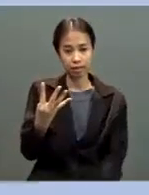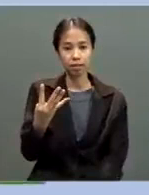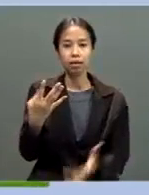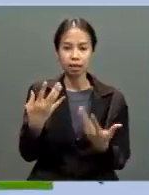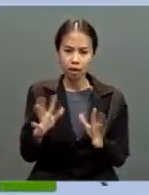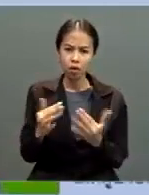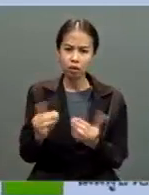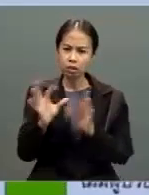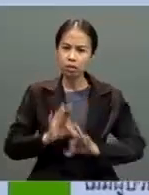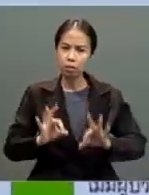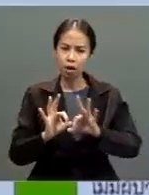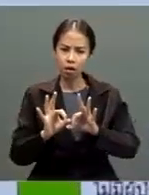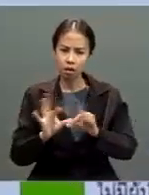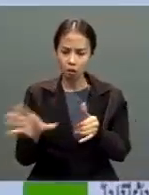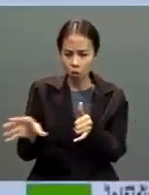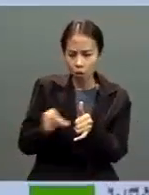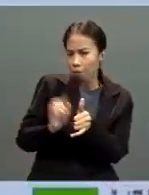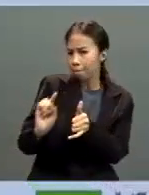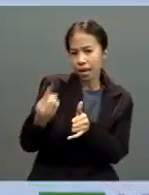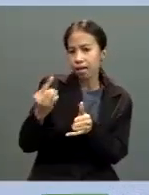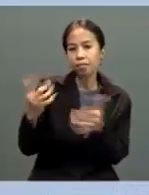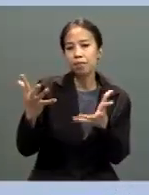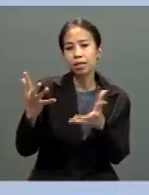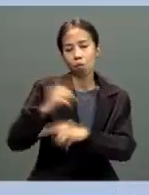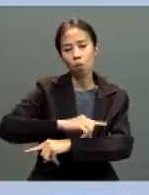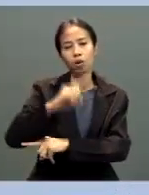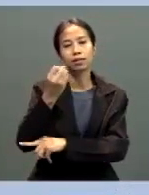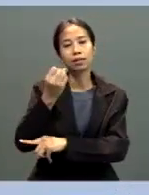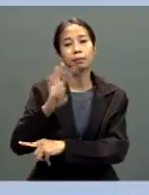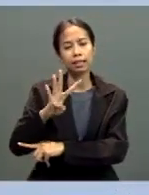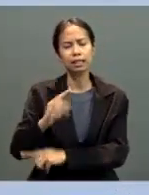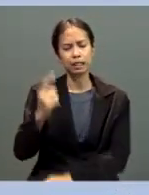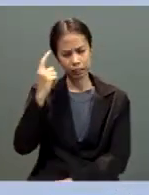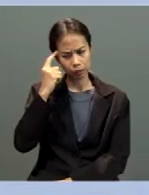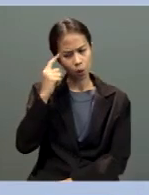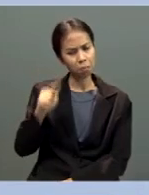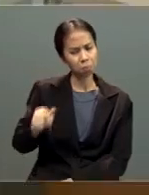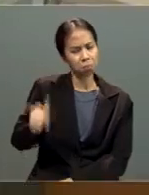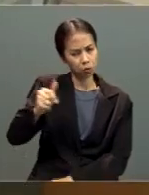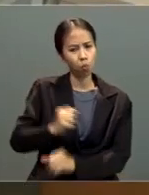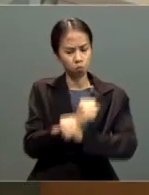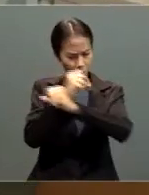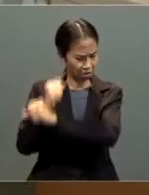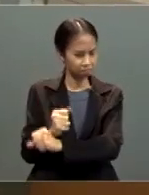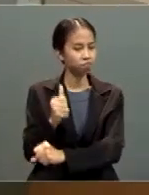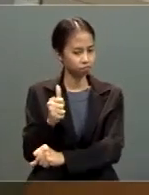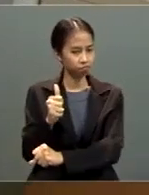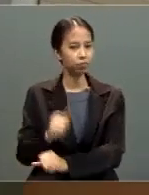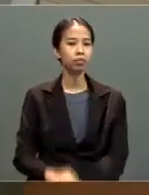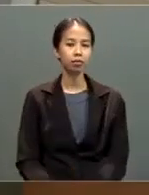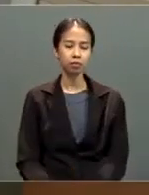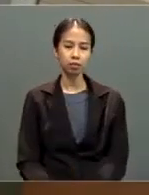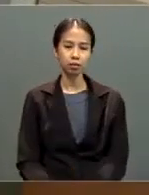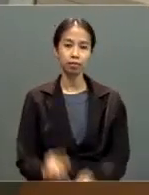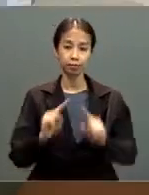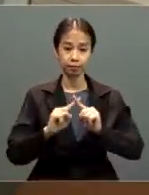ญไม่พบผู้ป่วยรายใหม่มาแล้ว14วันซึ่งถือเป็นสัญญาณที่ดีในการควบคุมการแพร่ระบาดของโรค